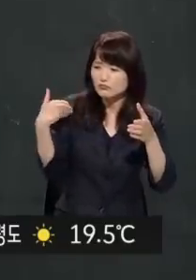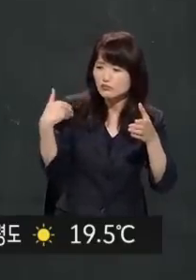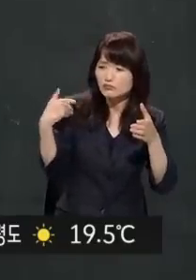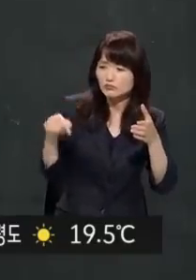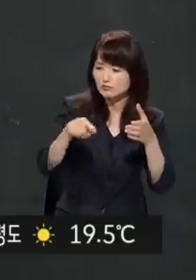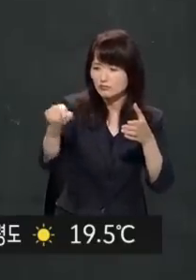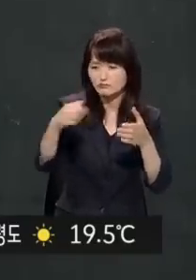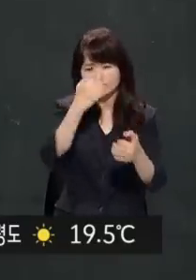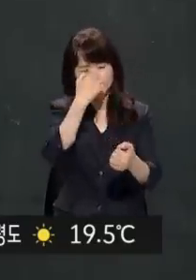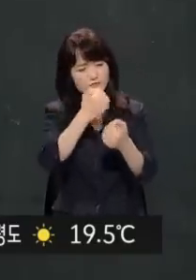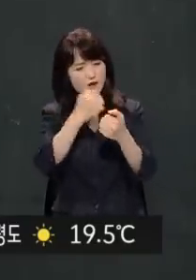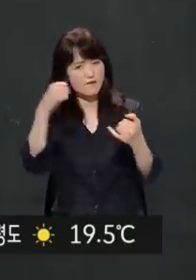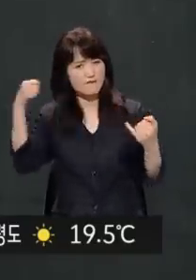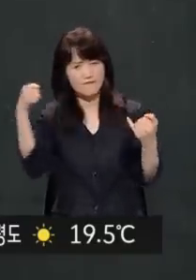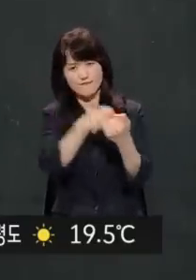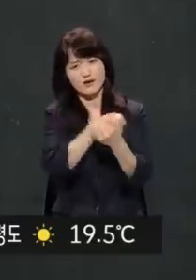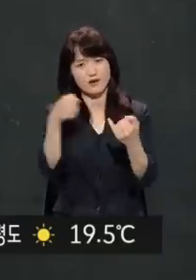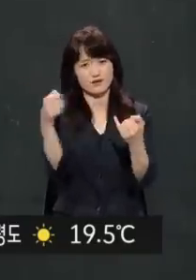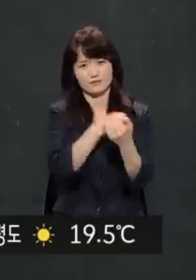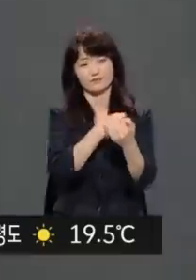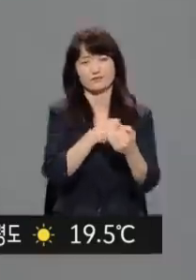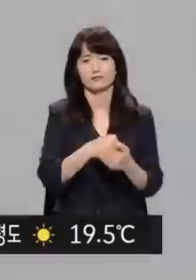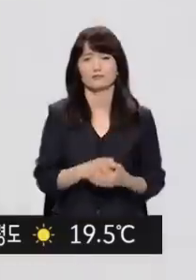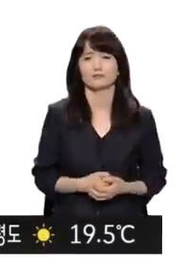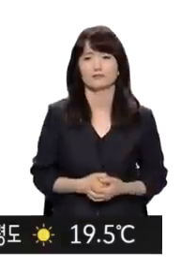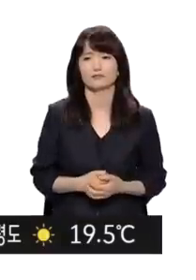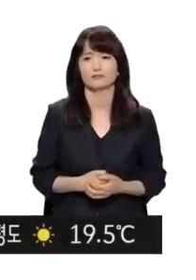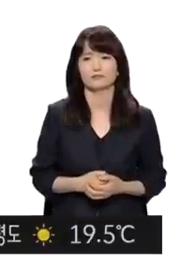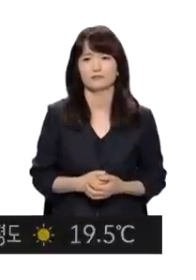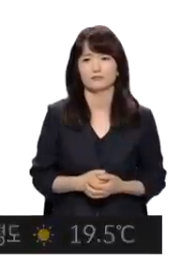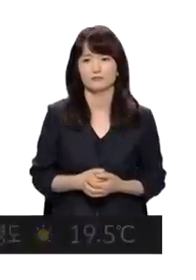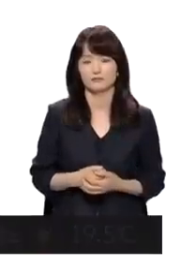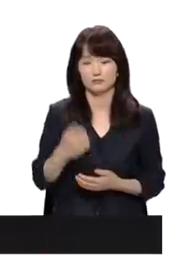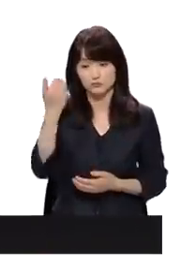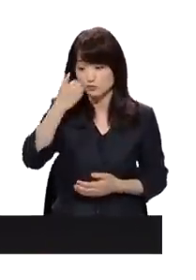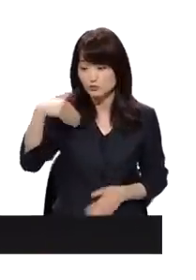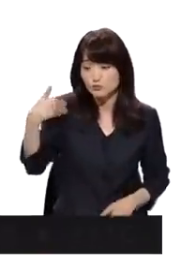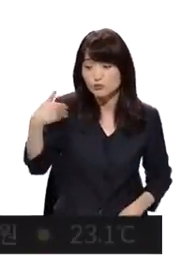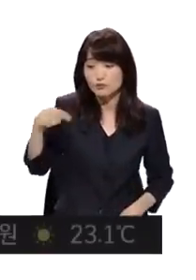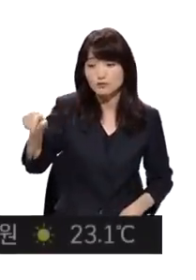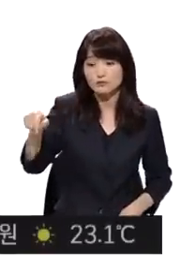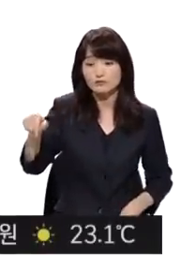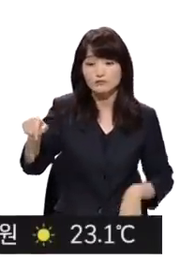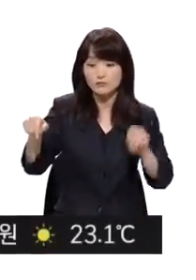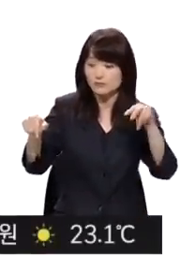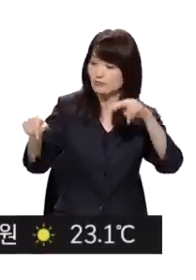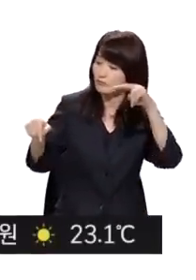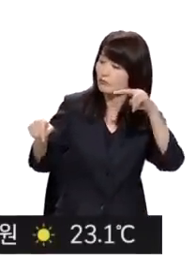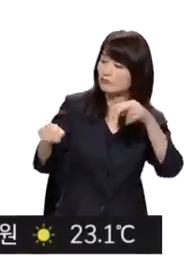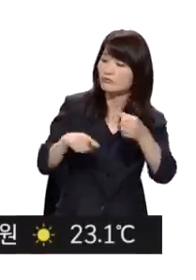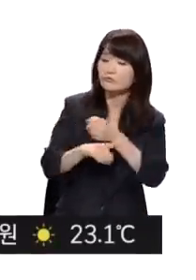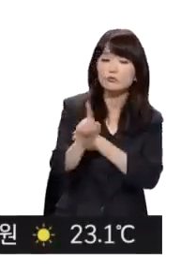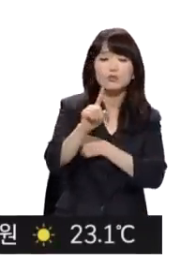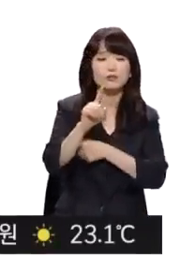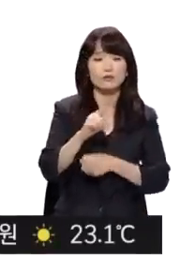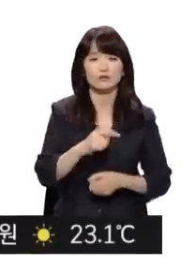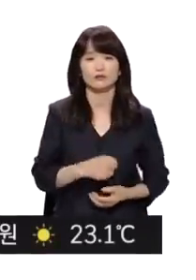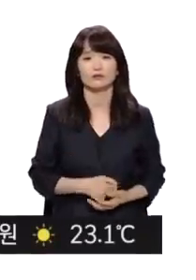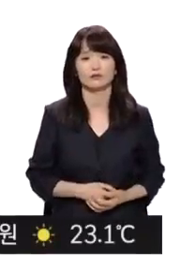무차별 폭행을 당했다 이렇게 주장하는 글이었는데 그 일면식 없는 사람들이 먼저 왜 쳐다보느냐고 시비를 걸었다고 합니다